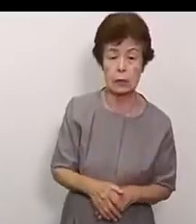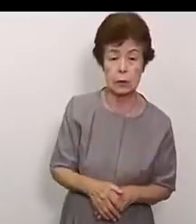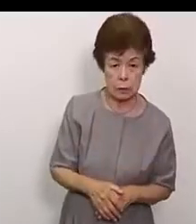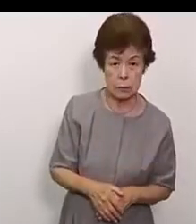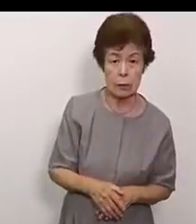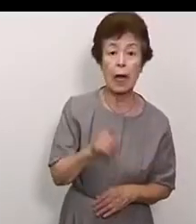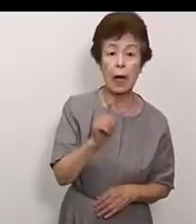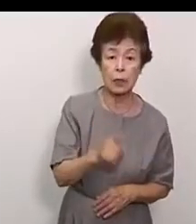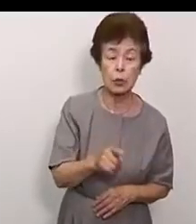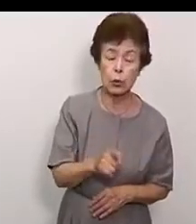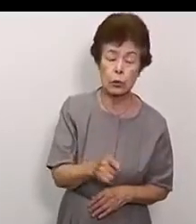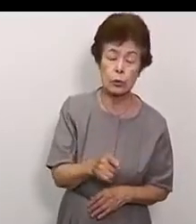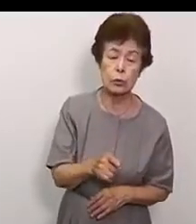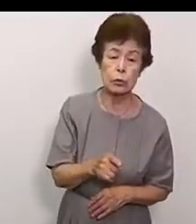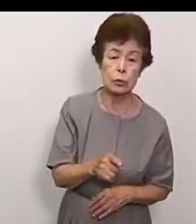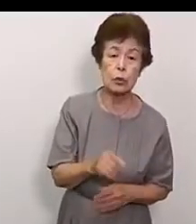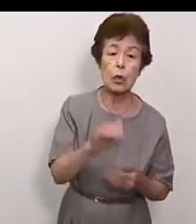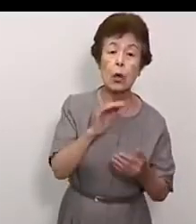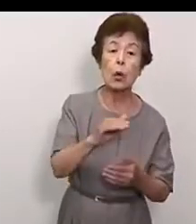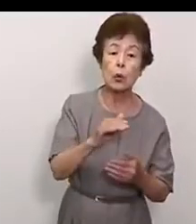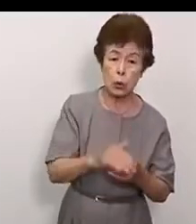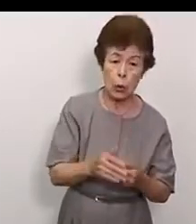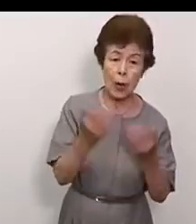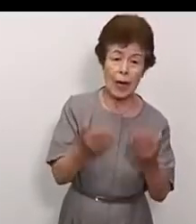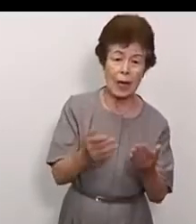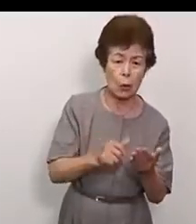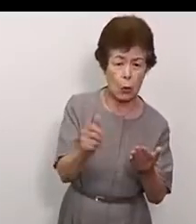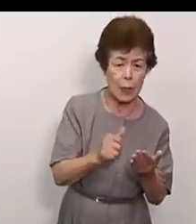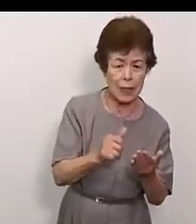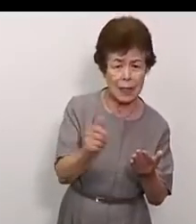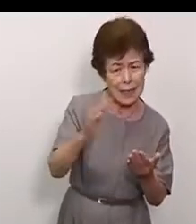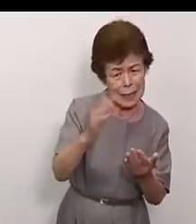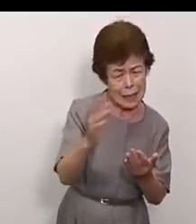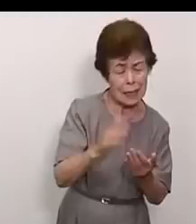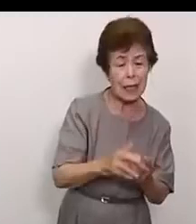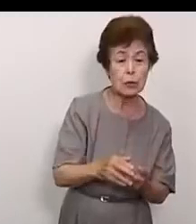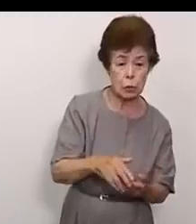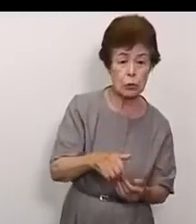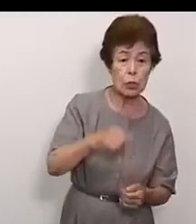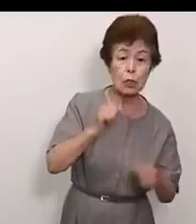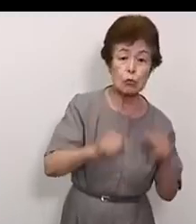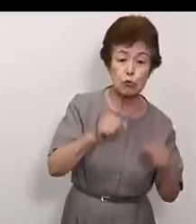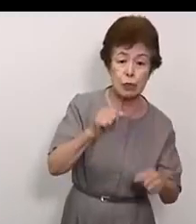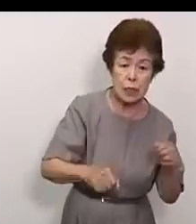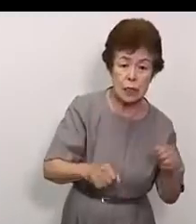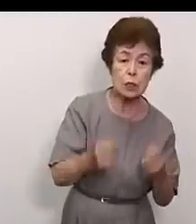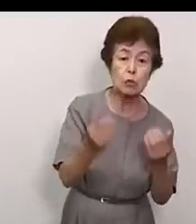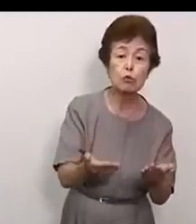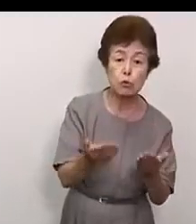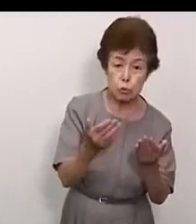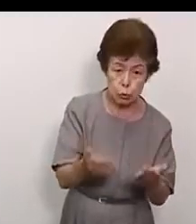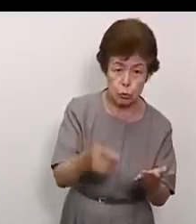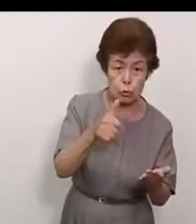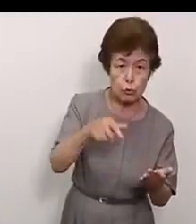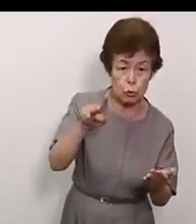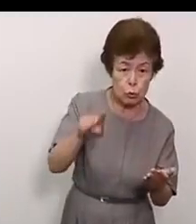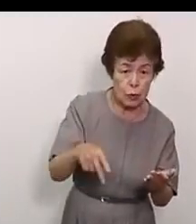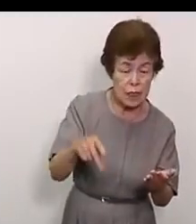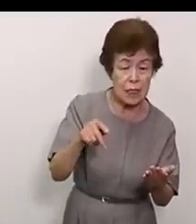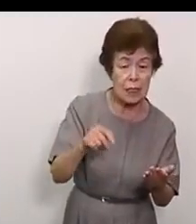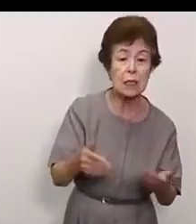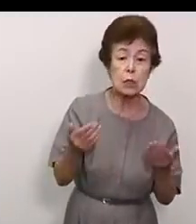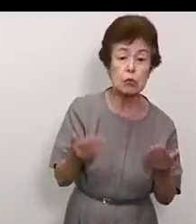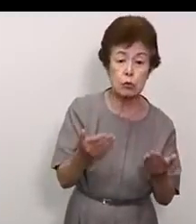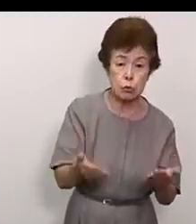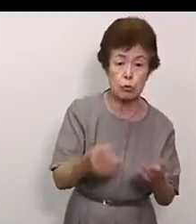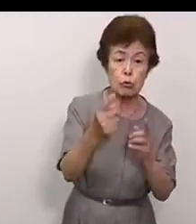ことを今不登校の言ってるフリースクールですか、そういうところに対するちゃんと支